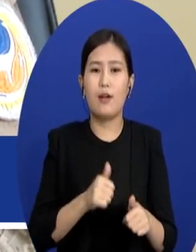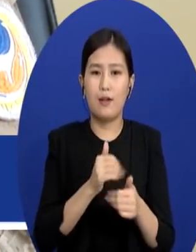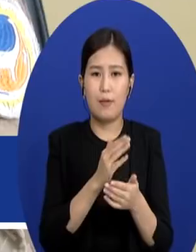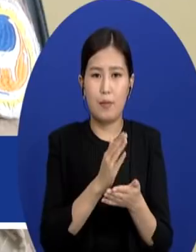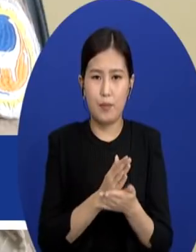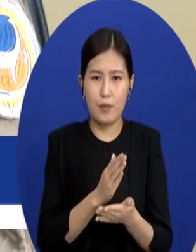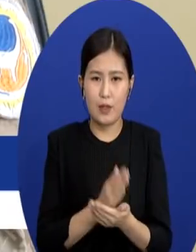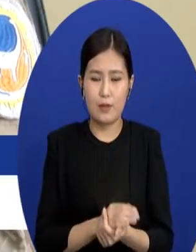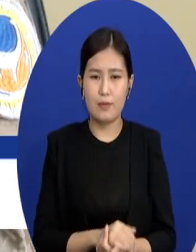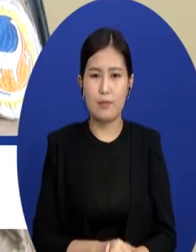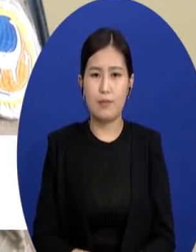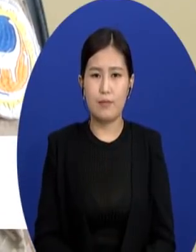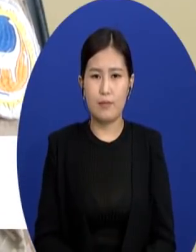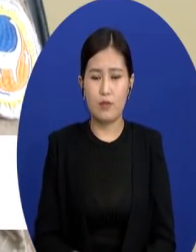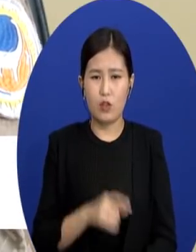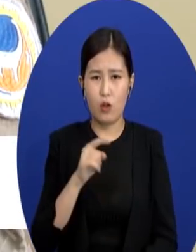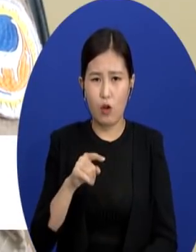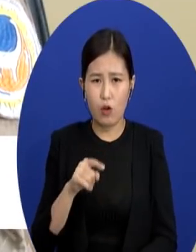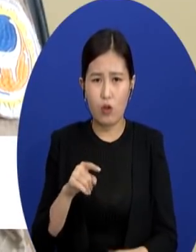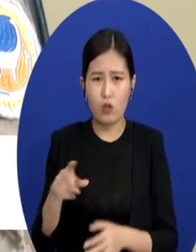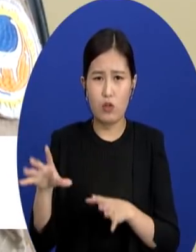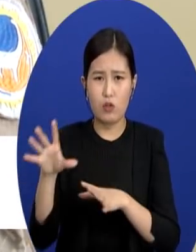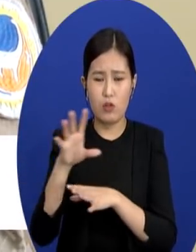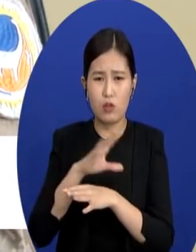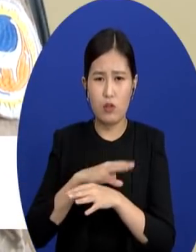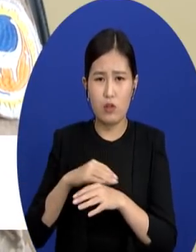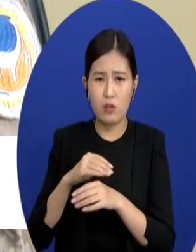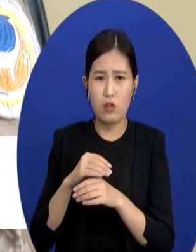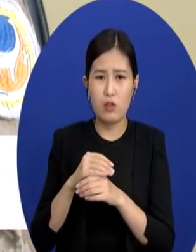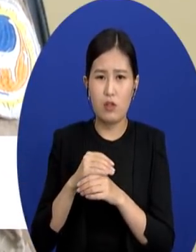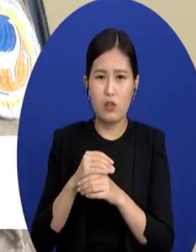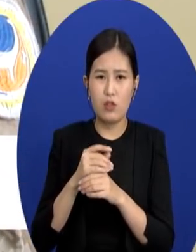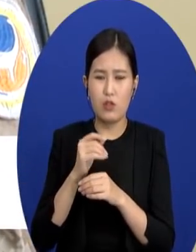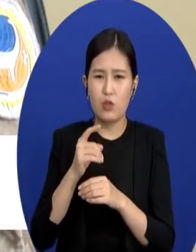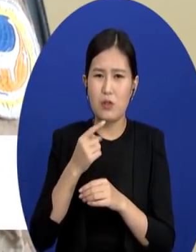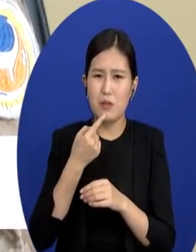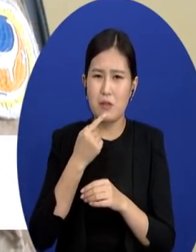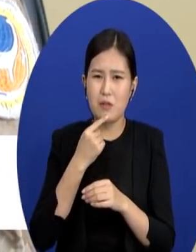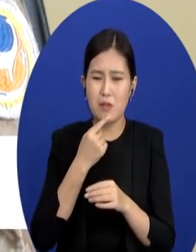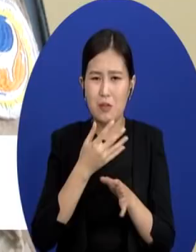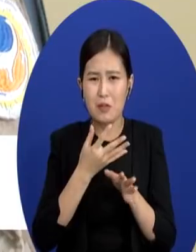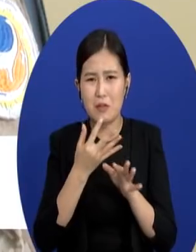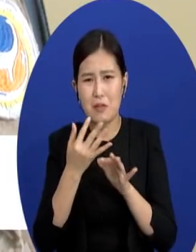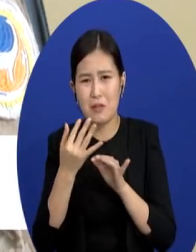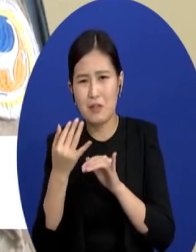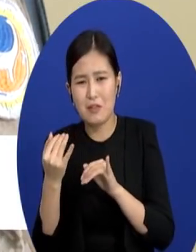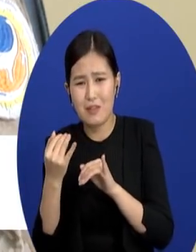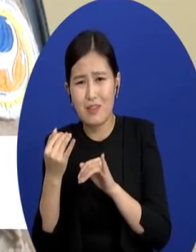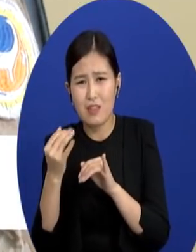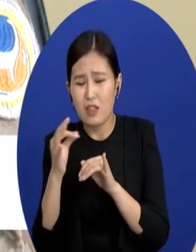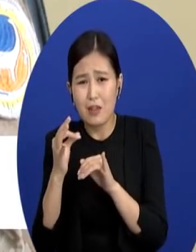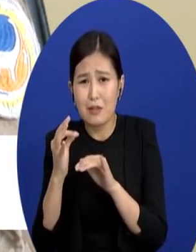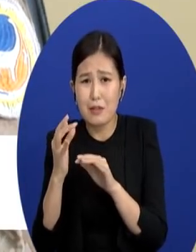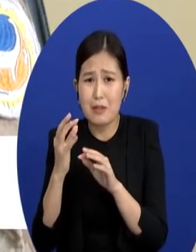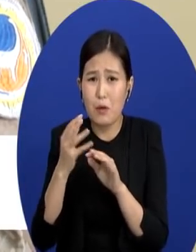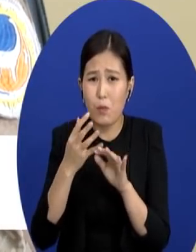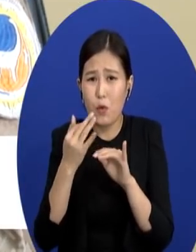байна. За одоо ер нь нөхцөл байдал ийм цаг арай бүр хүндэр цайгүй мал доор орчихоогаа дээр малчд бол